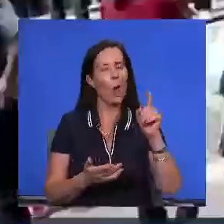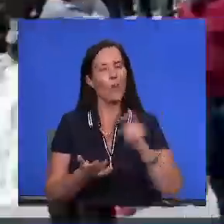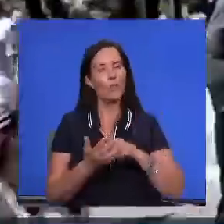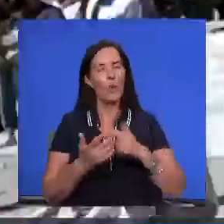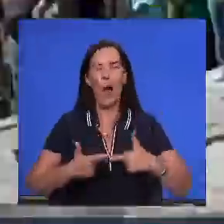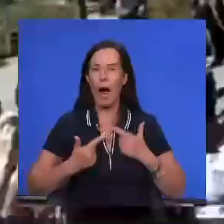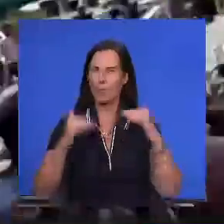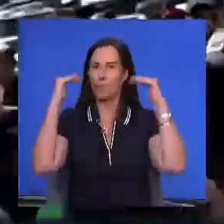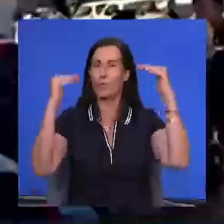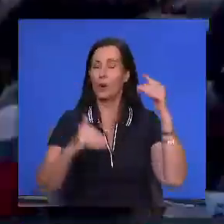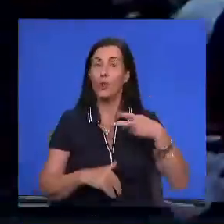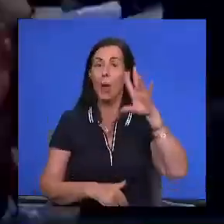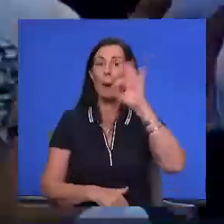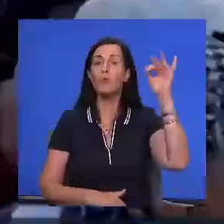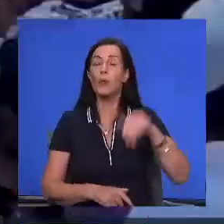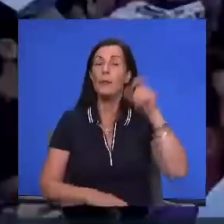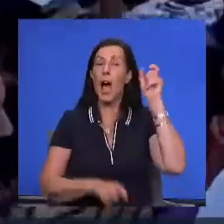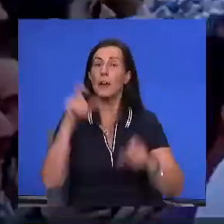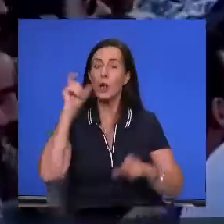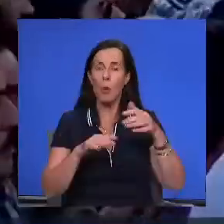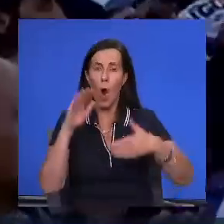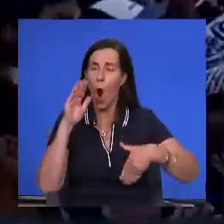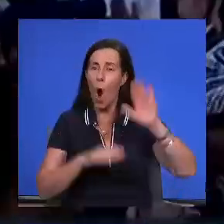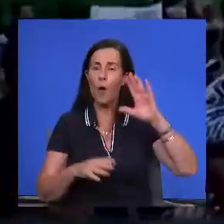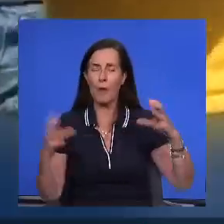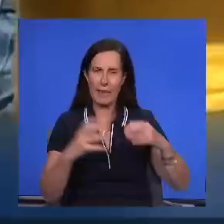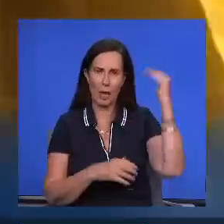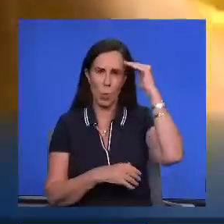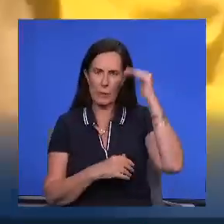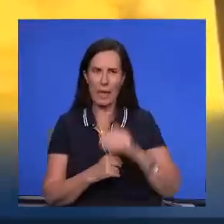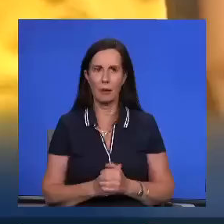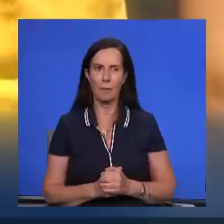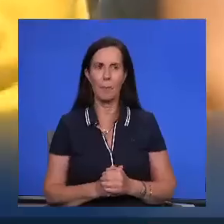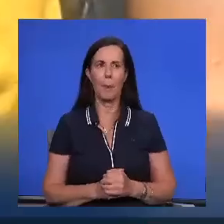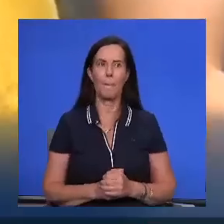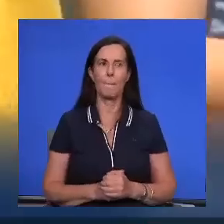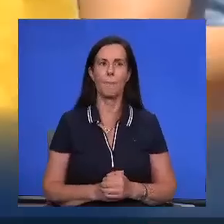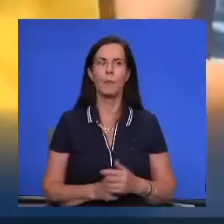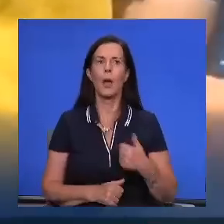יותר מחצי מיליון התושבים שם, מרביתה מהעדה הדרוזית.